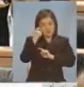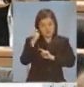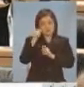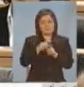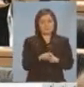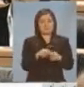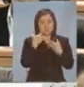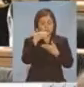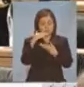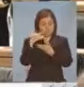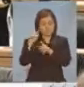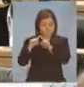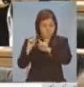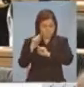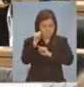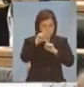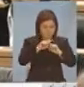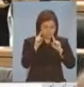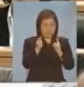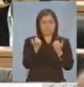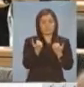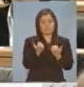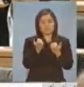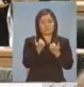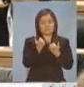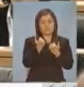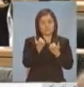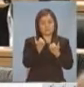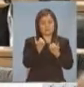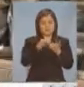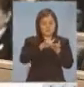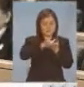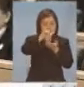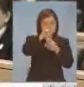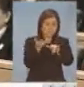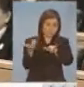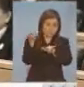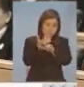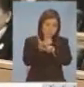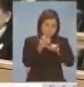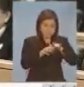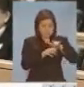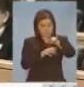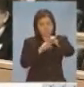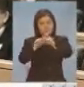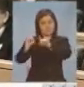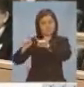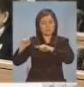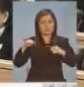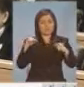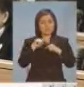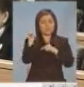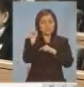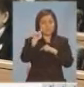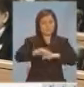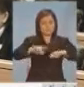และข้อสำคัญที่สุดก็คือในวันนี้เนี่ยค่ะในระบบขนส่งทางอากาศ ประเทศที่เป็นผู้นำในภูมิภาคอาเซียนก็มีอยู่